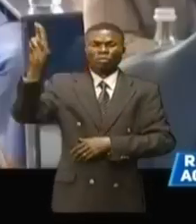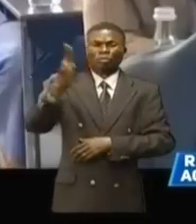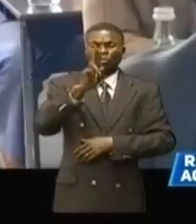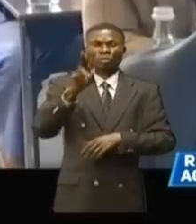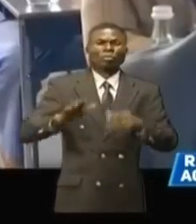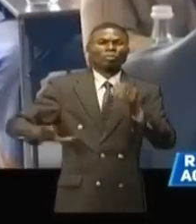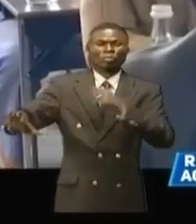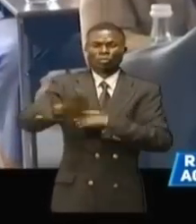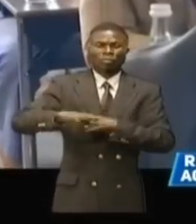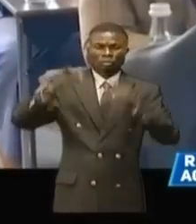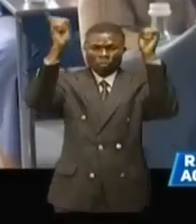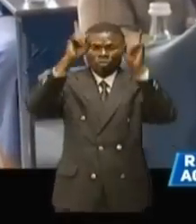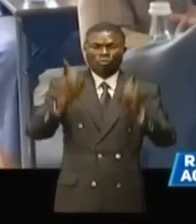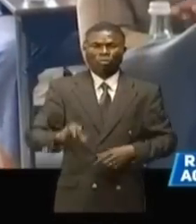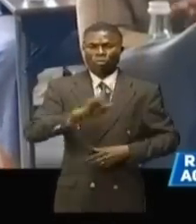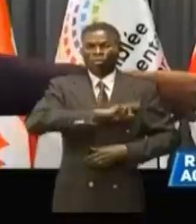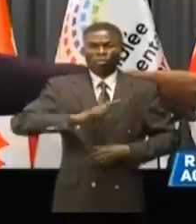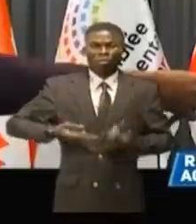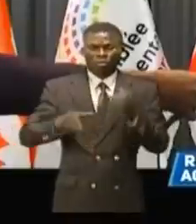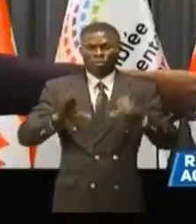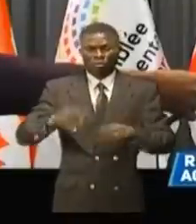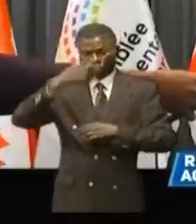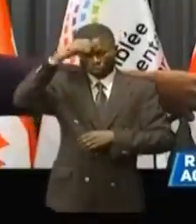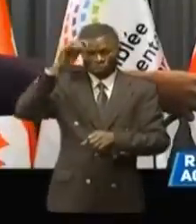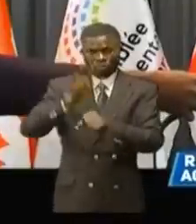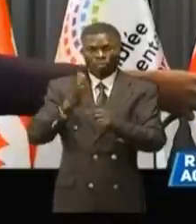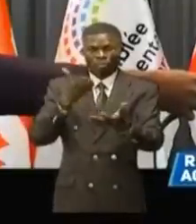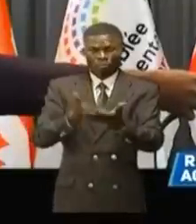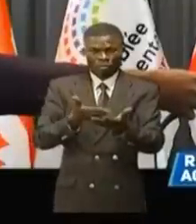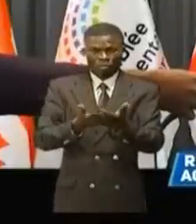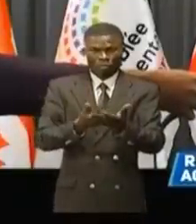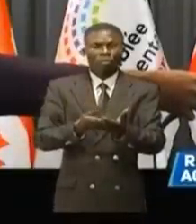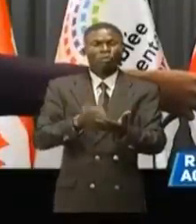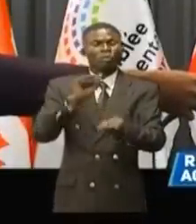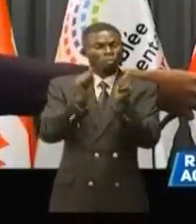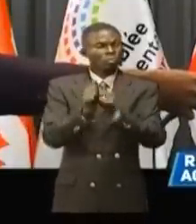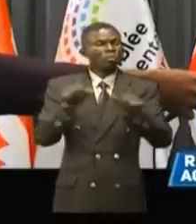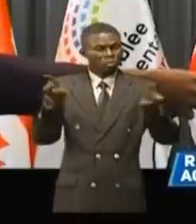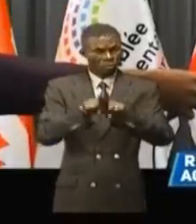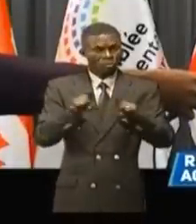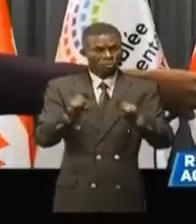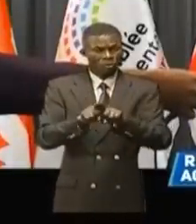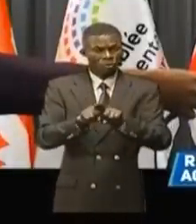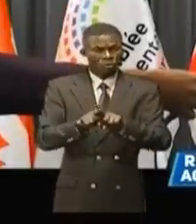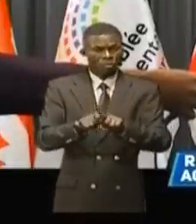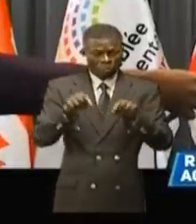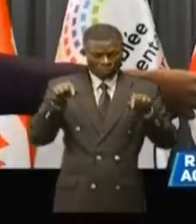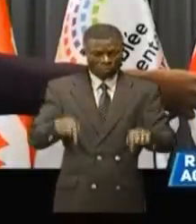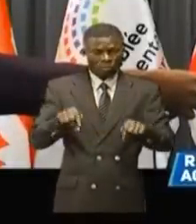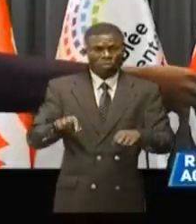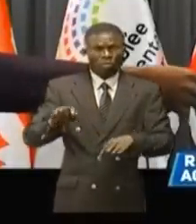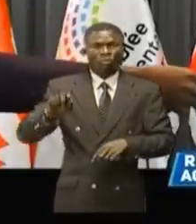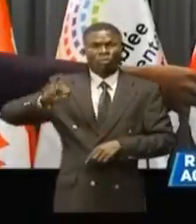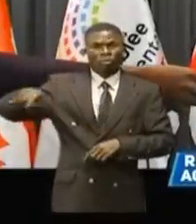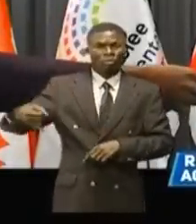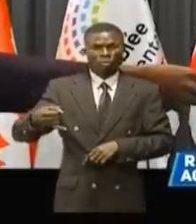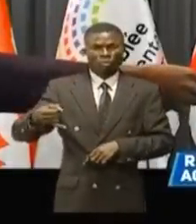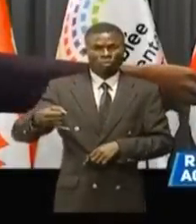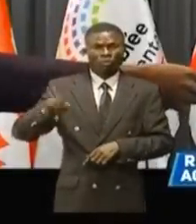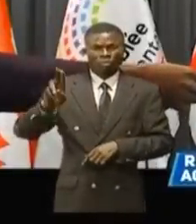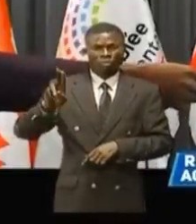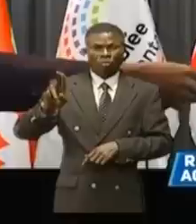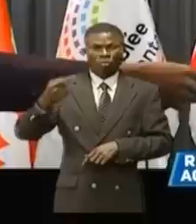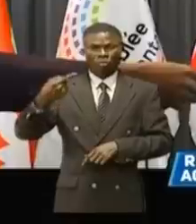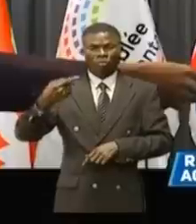africains, dont la République démocratique du Congo. La situation est baissée, presque semblable à la situation en Géorgie. La Géorgie